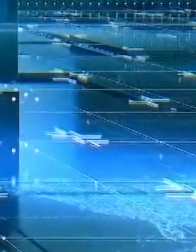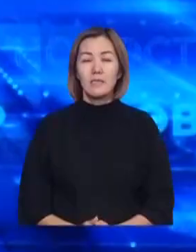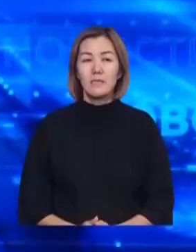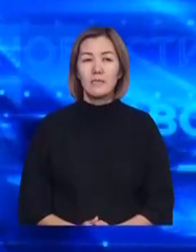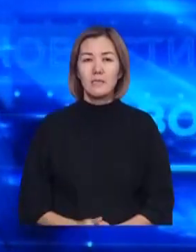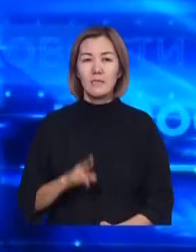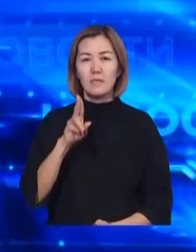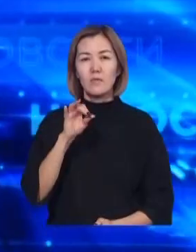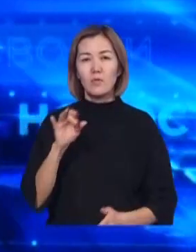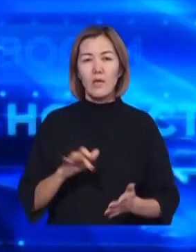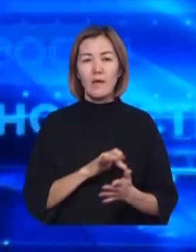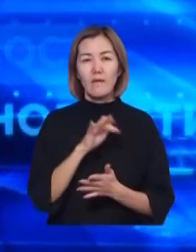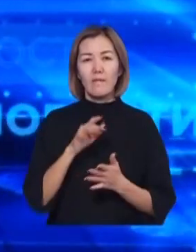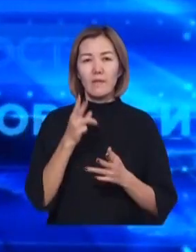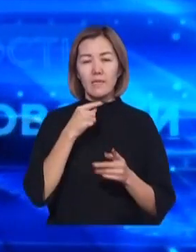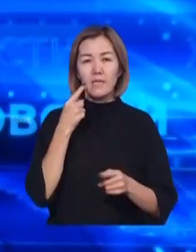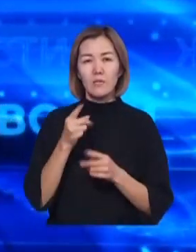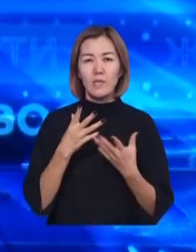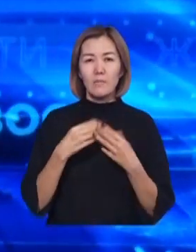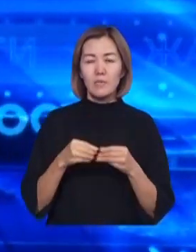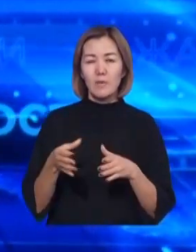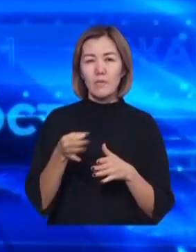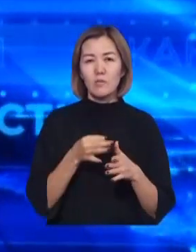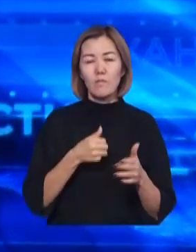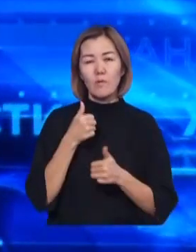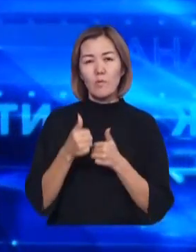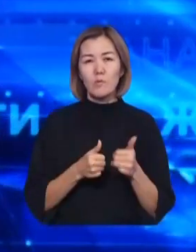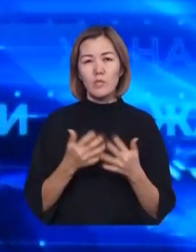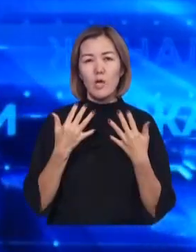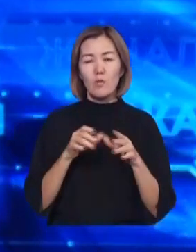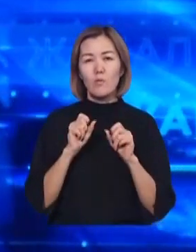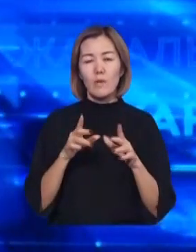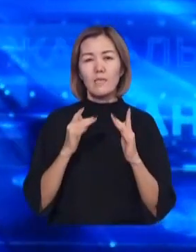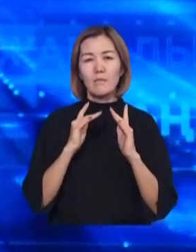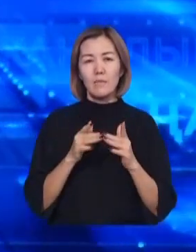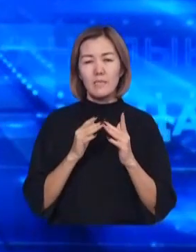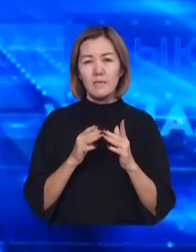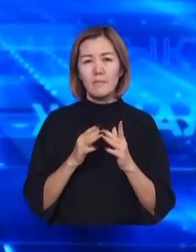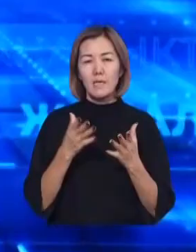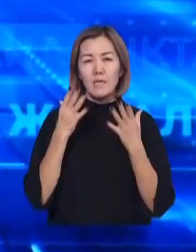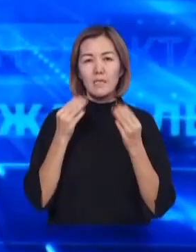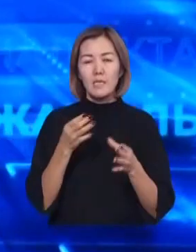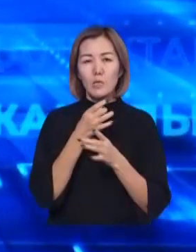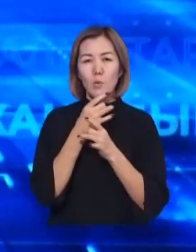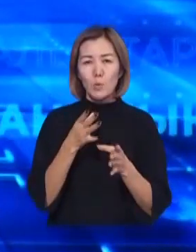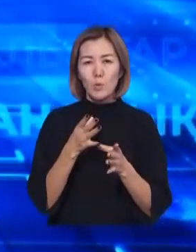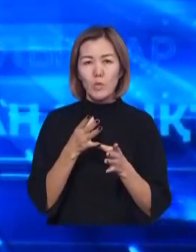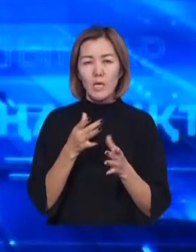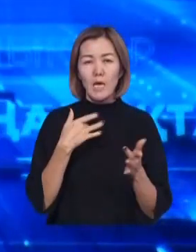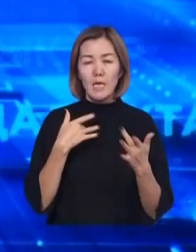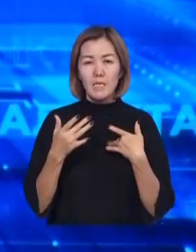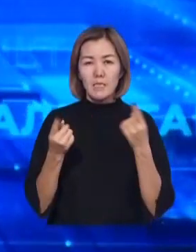область в кунае в рамках традиционного областного конкурса отметили день